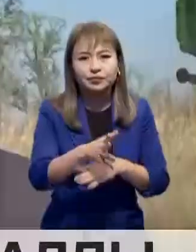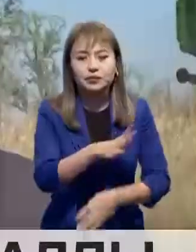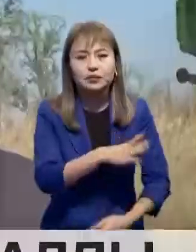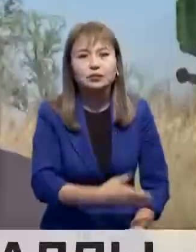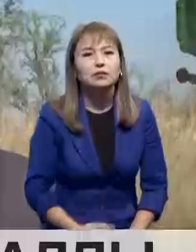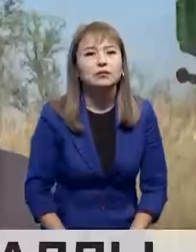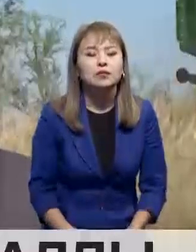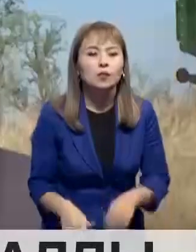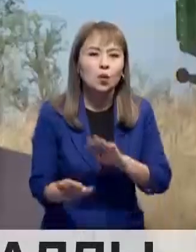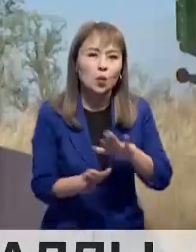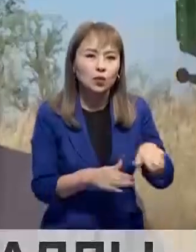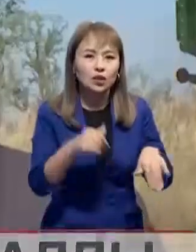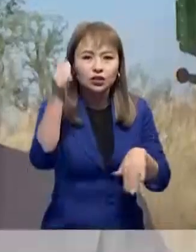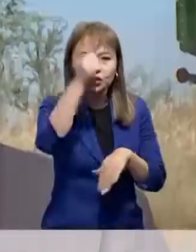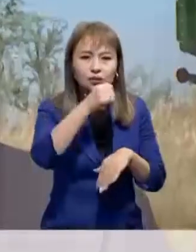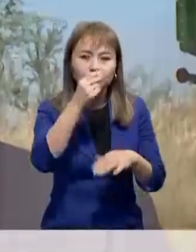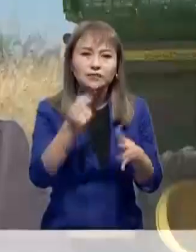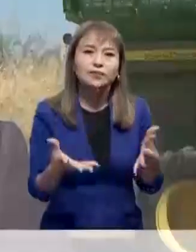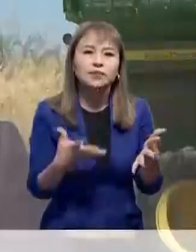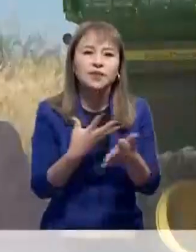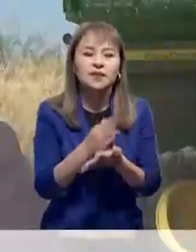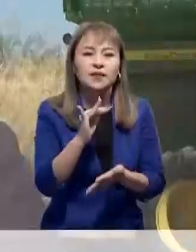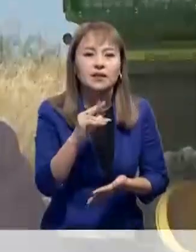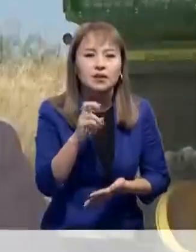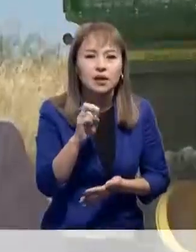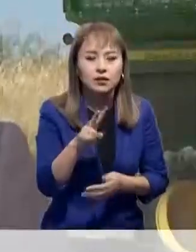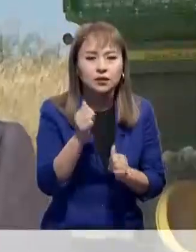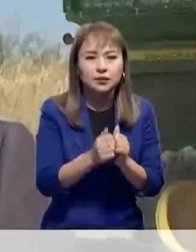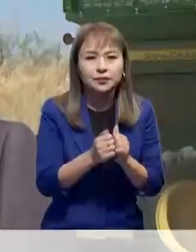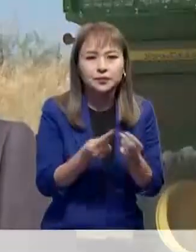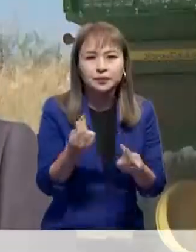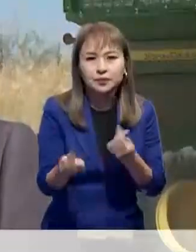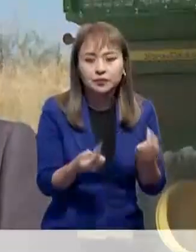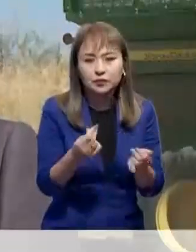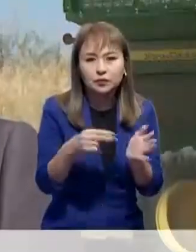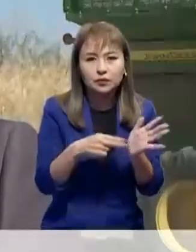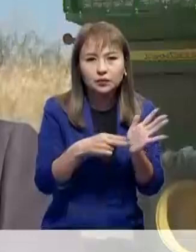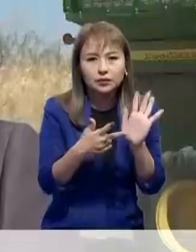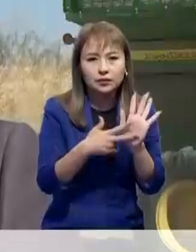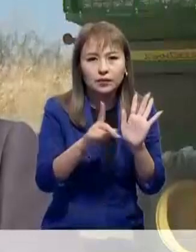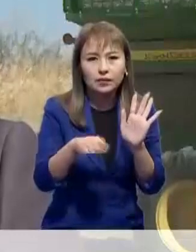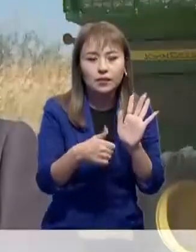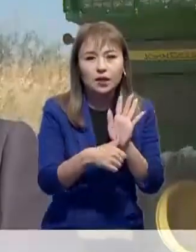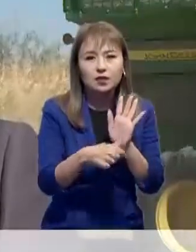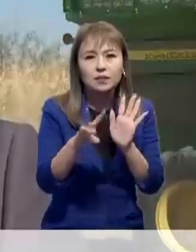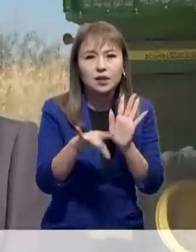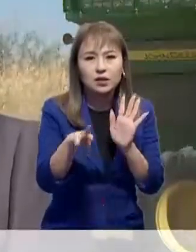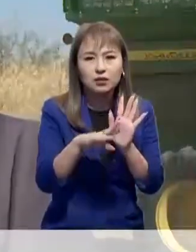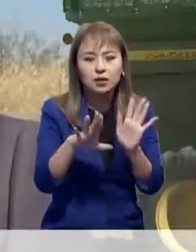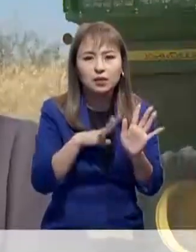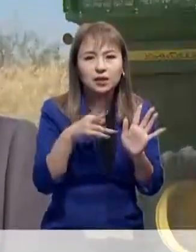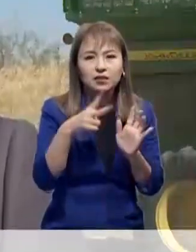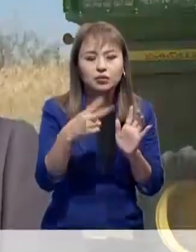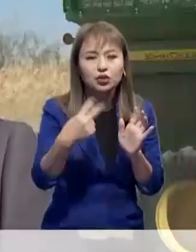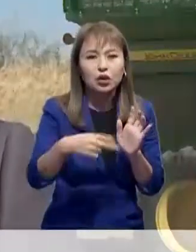біз Қазагро қаржы акционерлік қоғамының филиалы, жалпы берілген сумманың несі көлемі 8,6 миллиард теңге болды. Биылғы